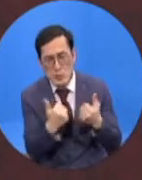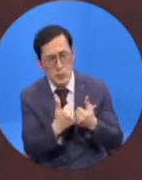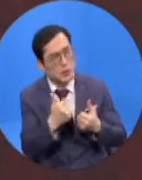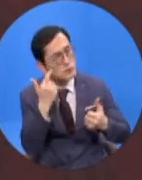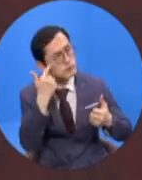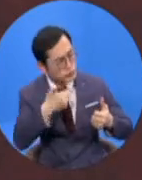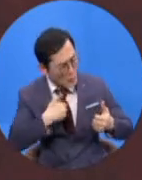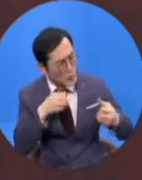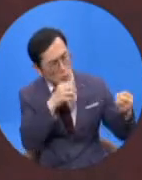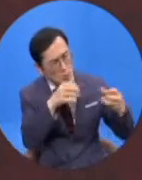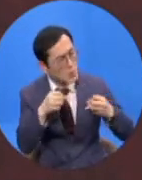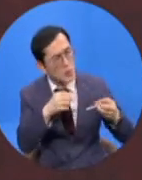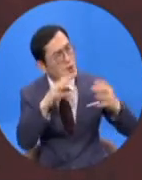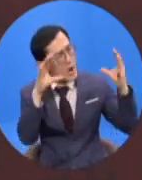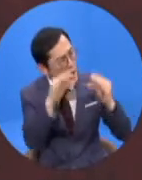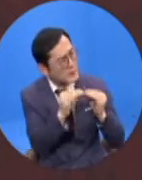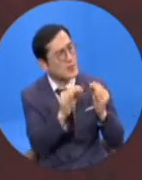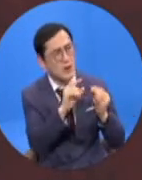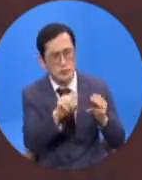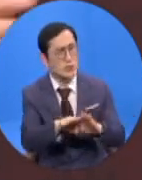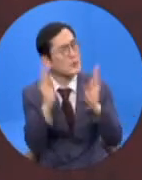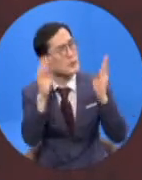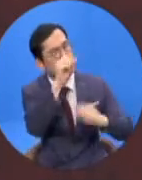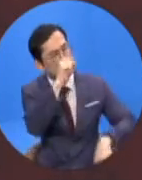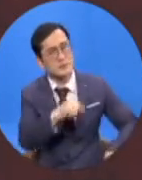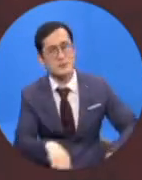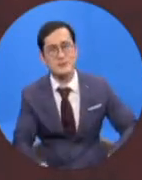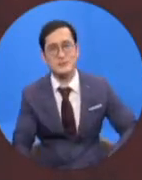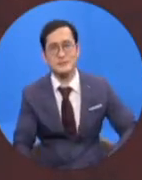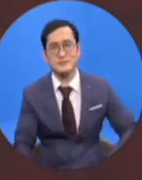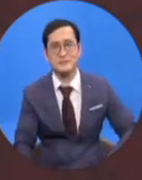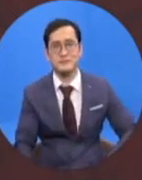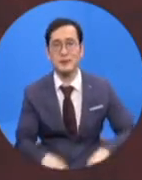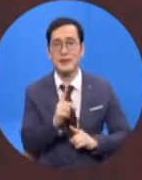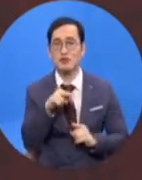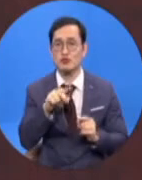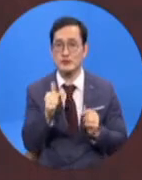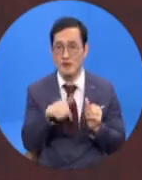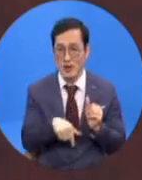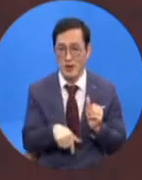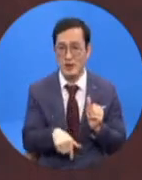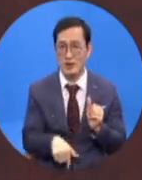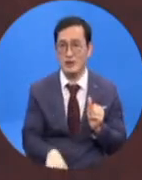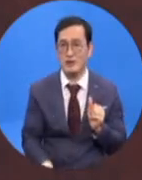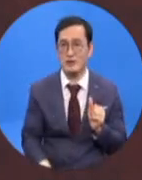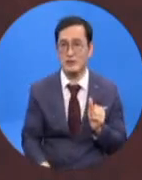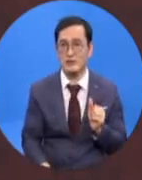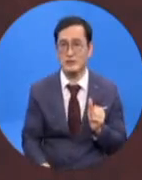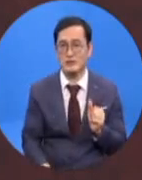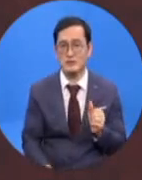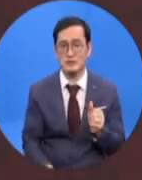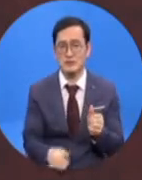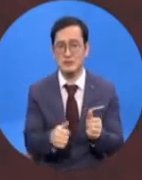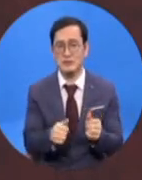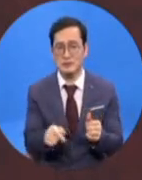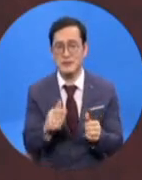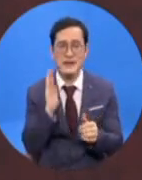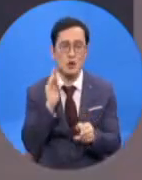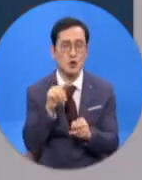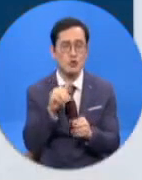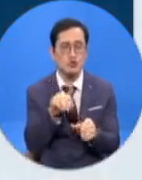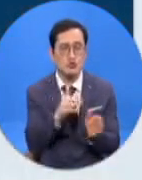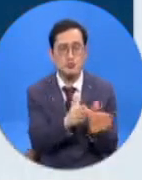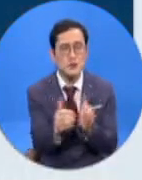준비하는 경 설에 위원회가 하는 것인데 이제 위해서 대표 측은 또 그렇게 얘기하는 걸 경주 니가 모든 권한을 갖고 있다고 주장을 하고 있고 이제 근데